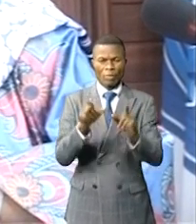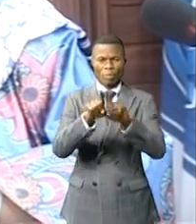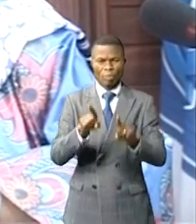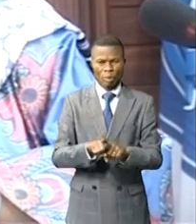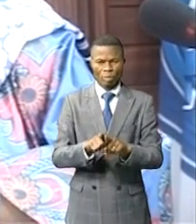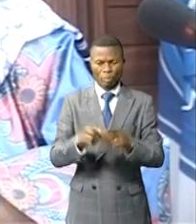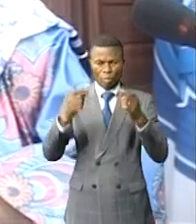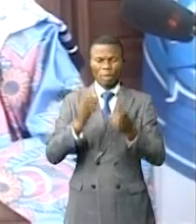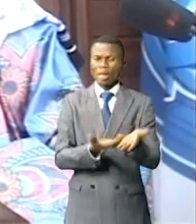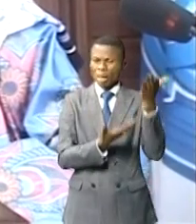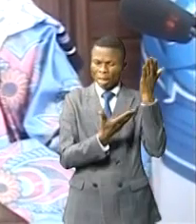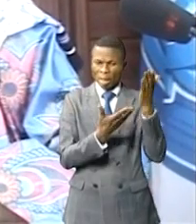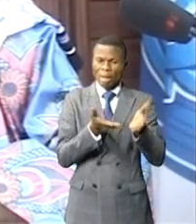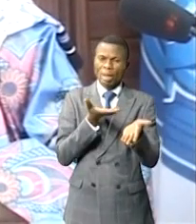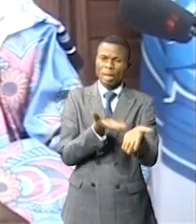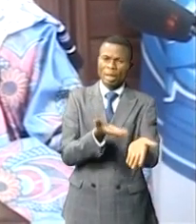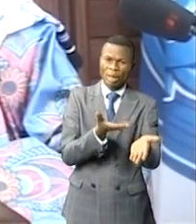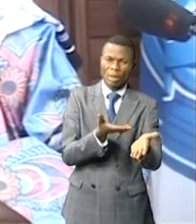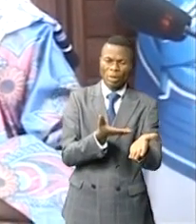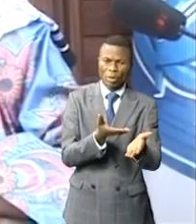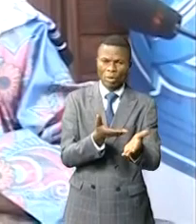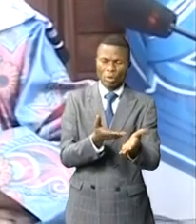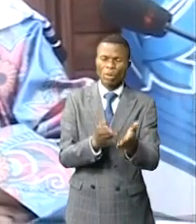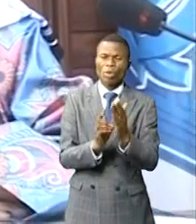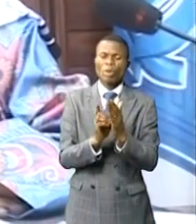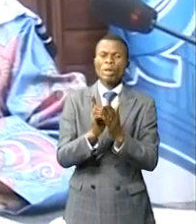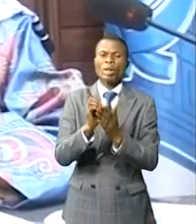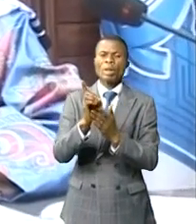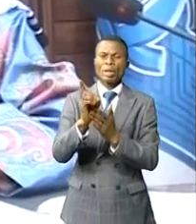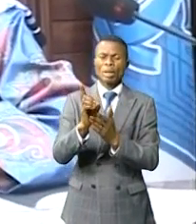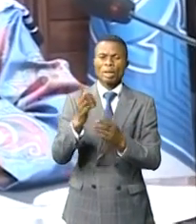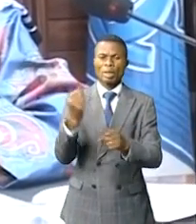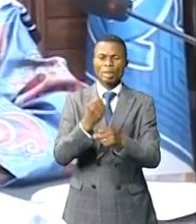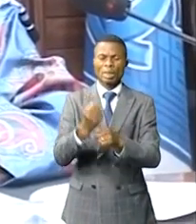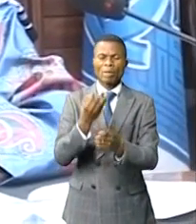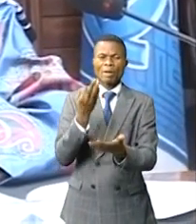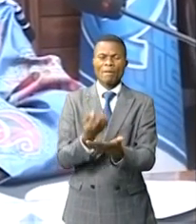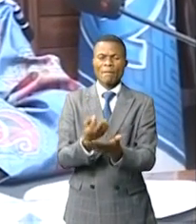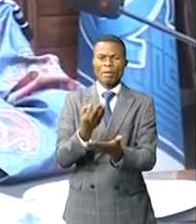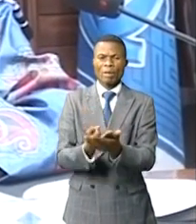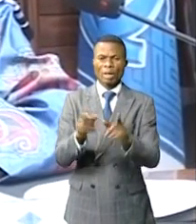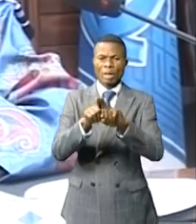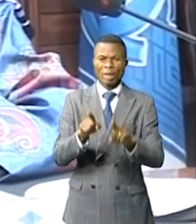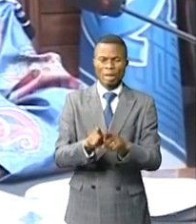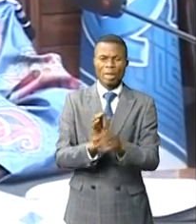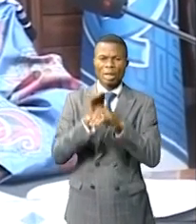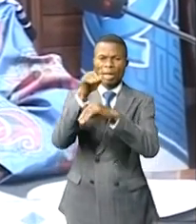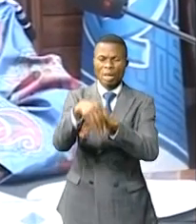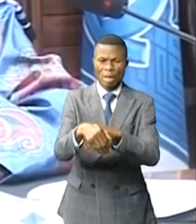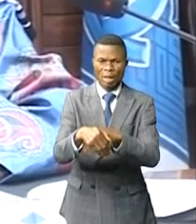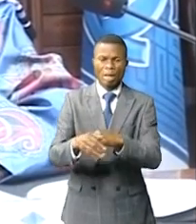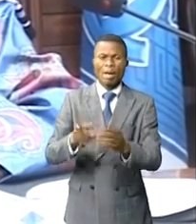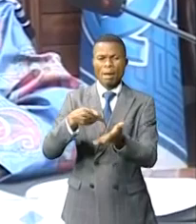la nécessité de favoriser la digitalisation des services financiers et l'intégration des systèmes de